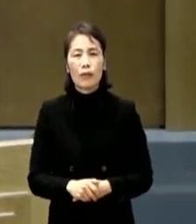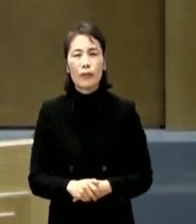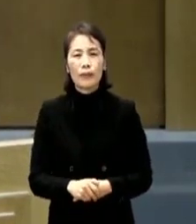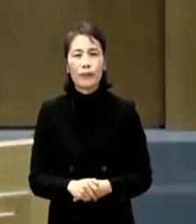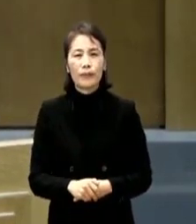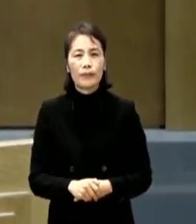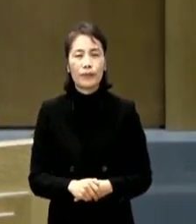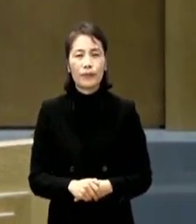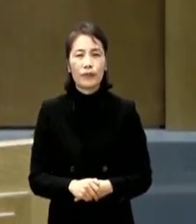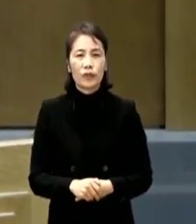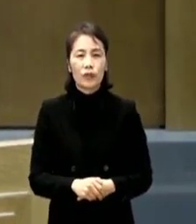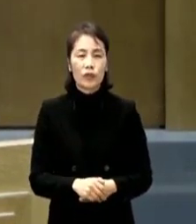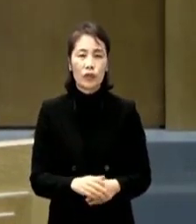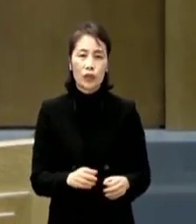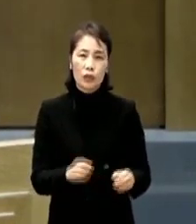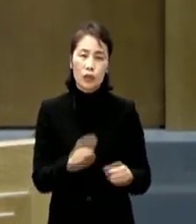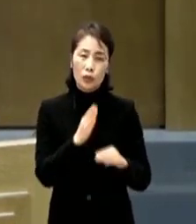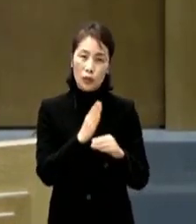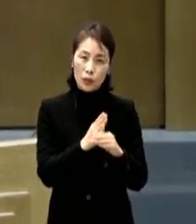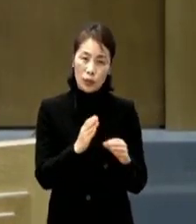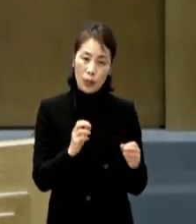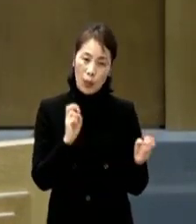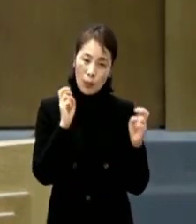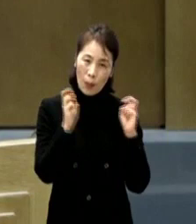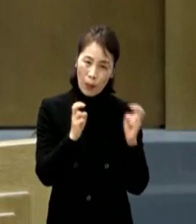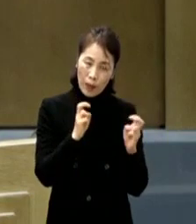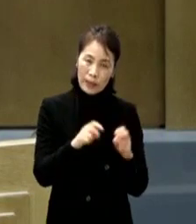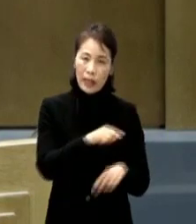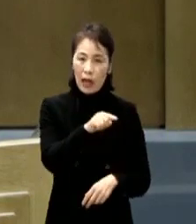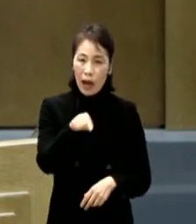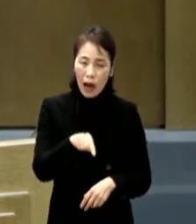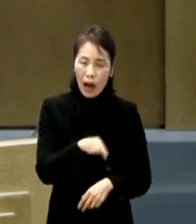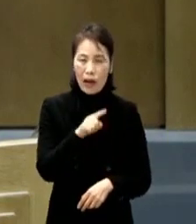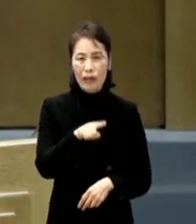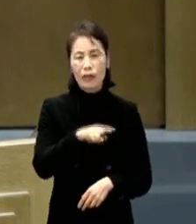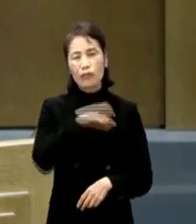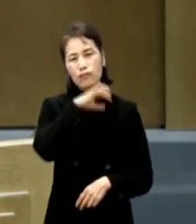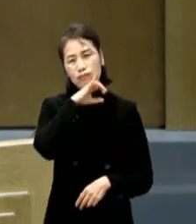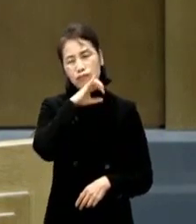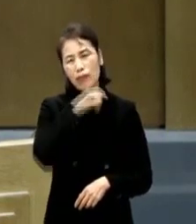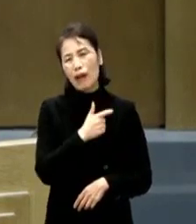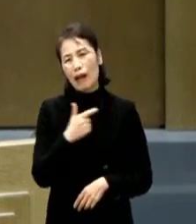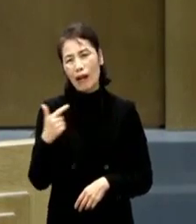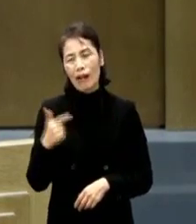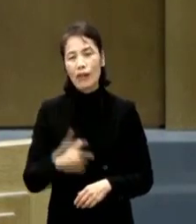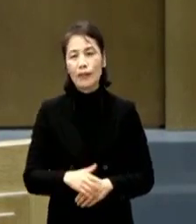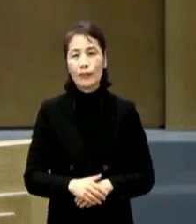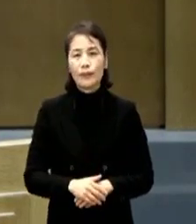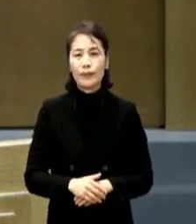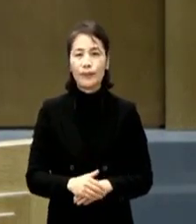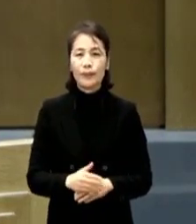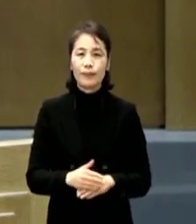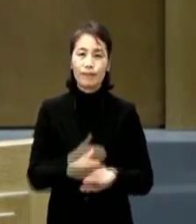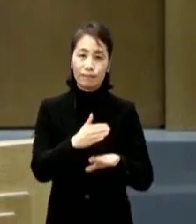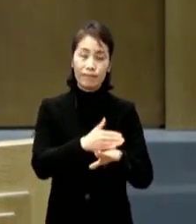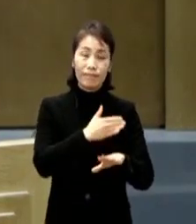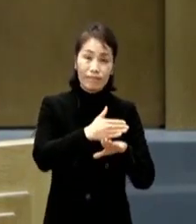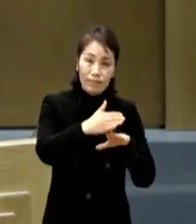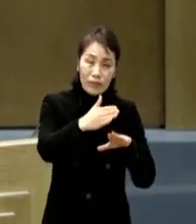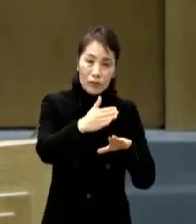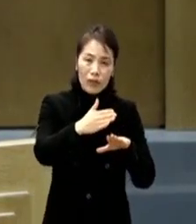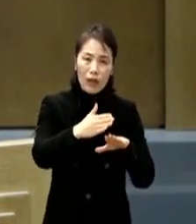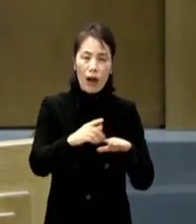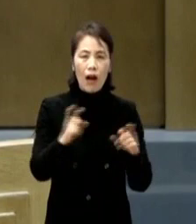삼중고로 중소기업과 서민층의 고민과 한숨은 늘어만 가고 있습니다. 남북 간 대치